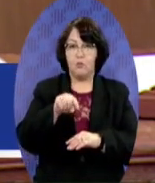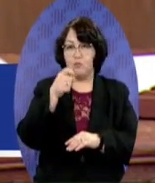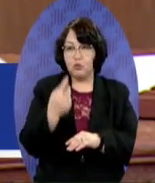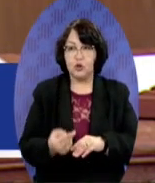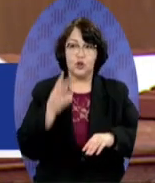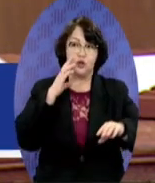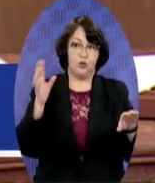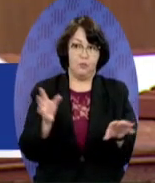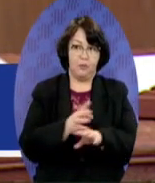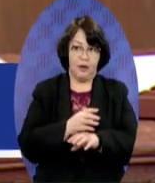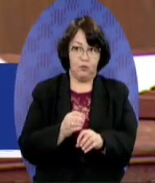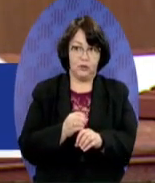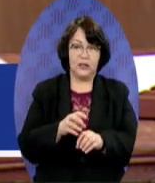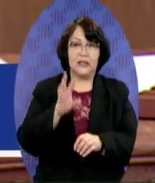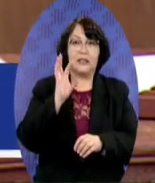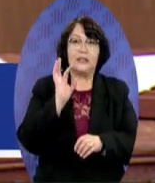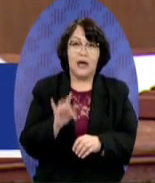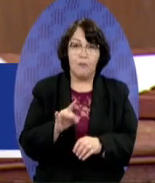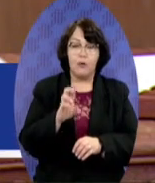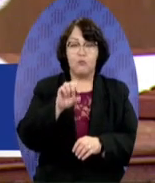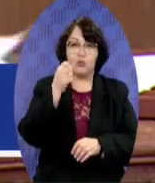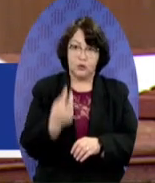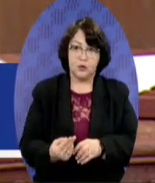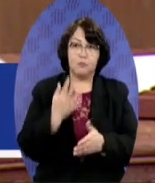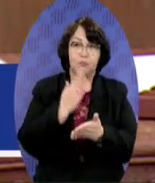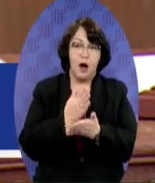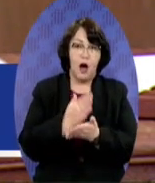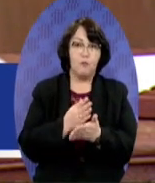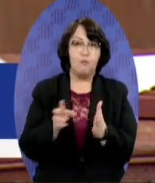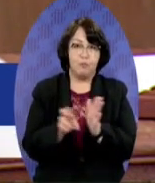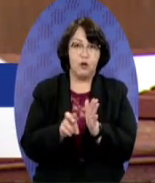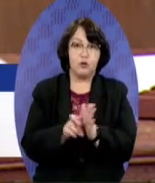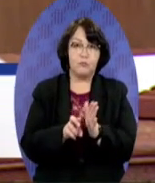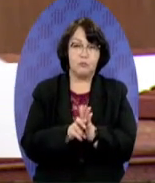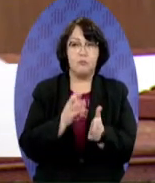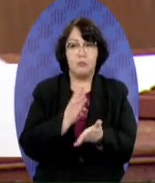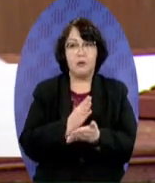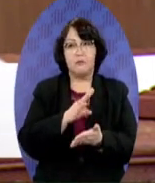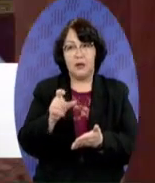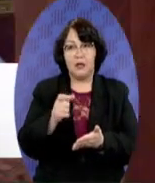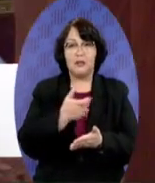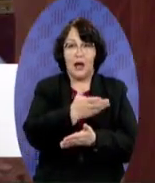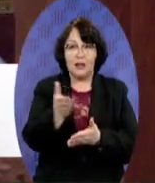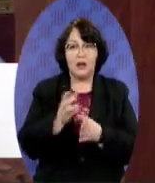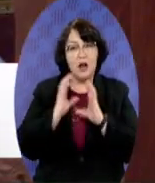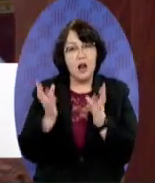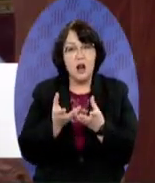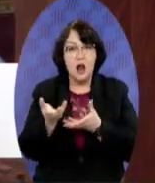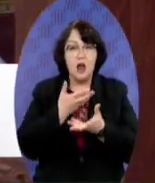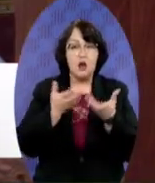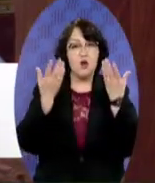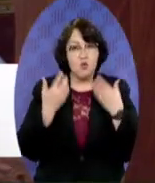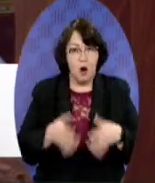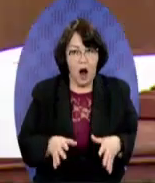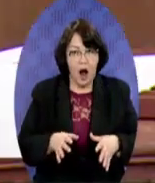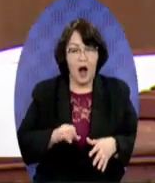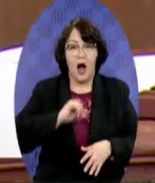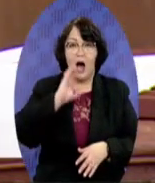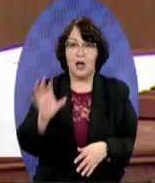хувьд ямар бүтц байх боломж байгаа талаар та бүхэн маань ажлын хэсэг дээр ярьсан уу? Хөдөө сумдад бол энэ